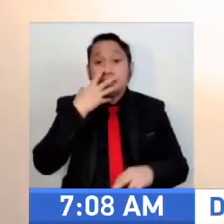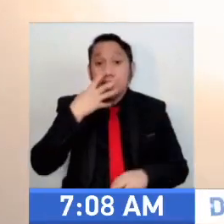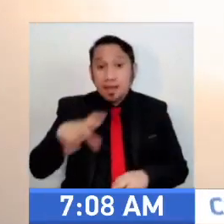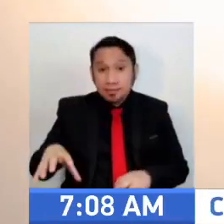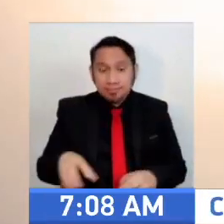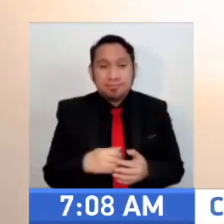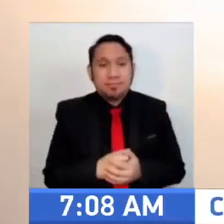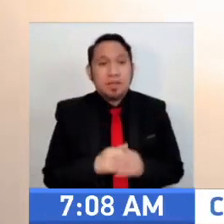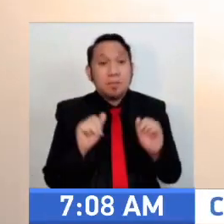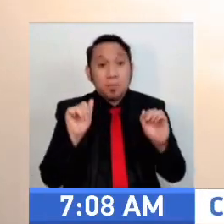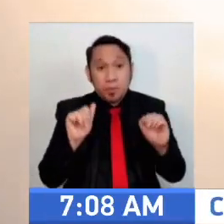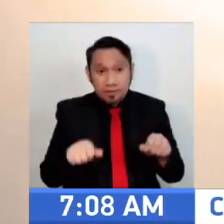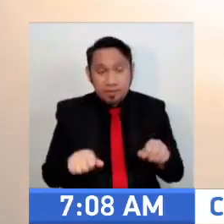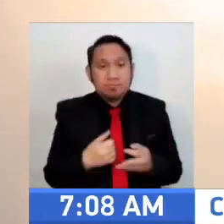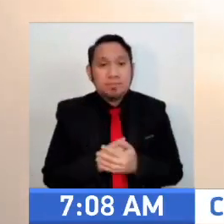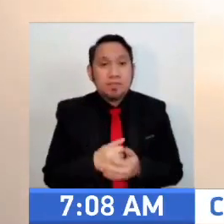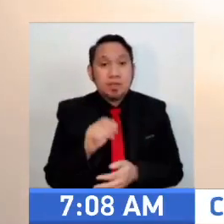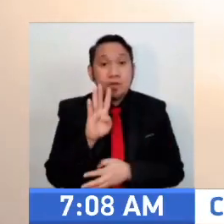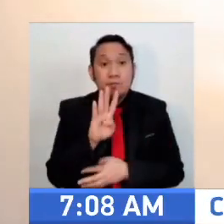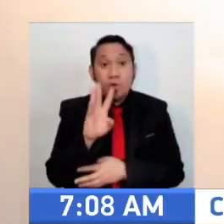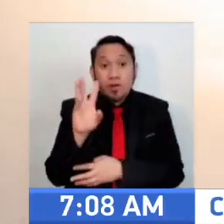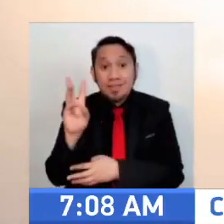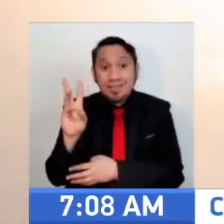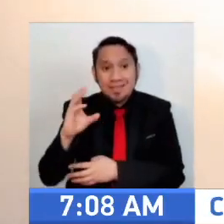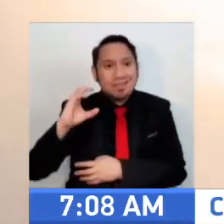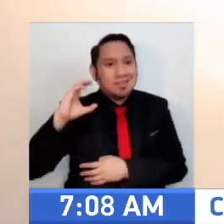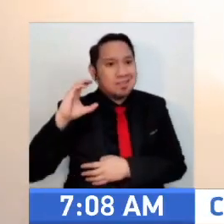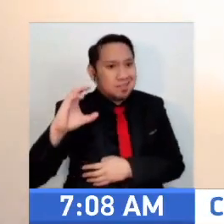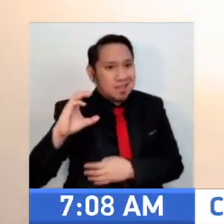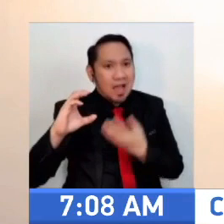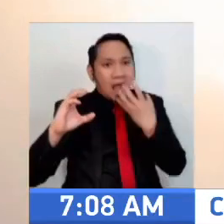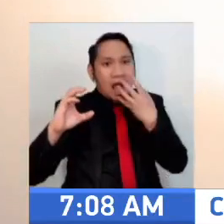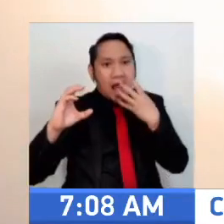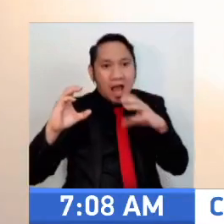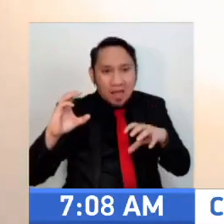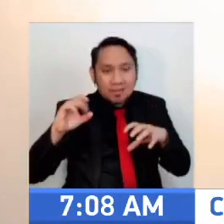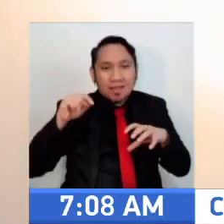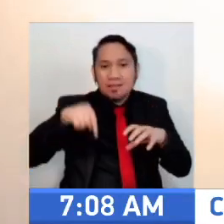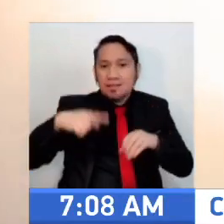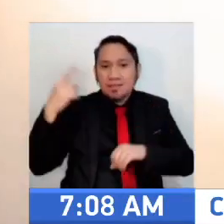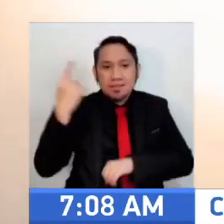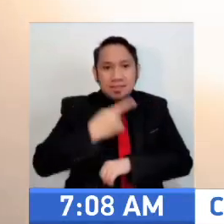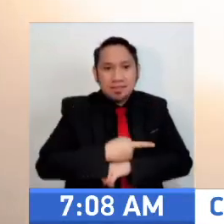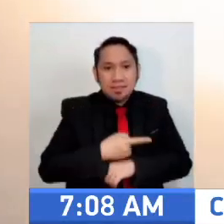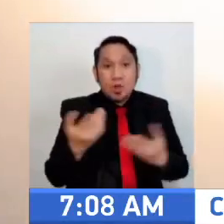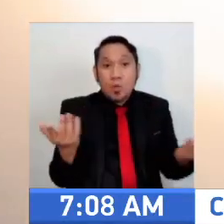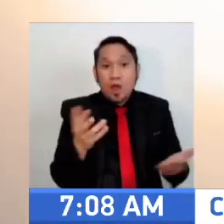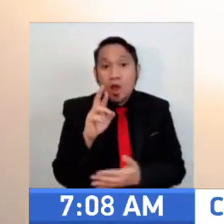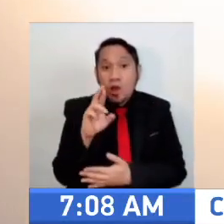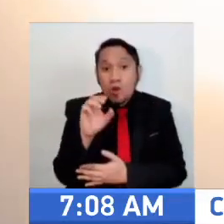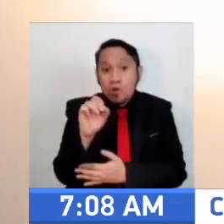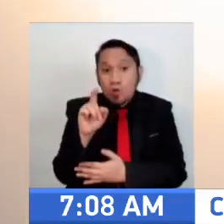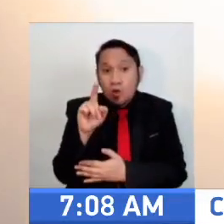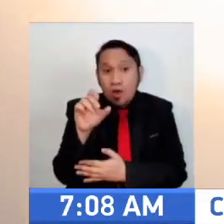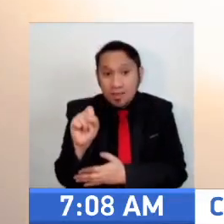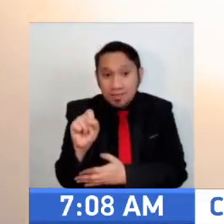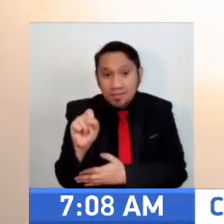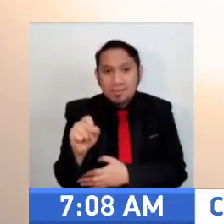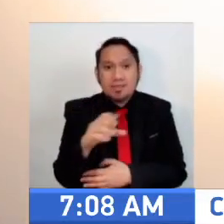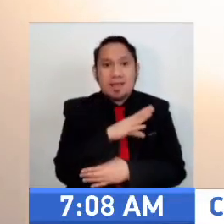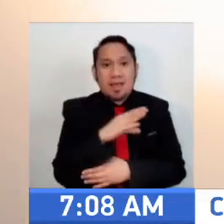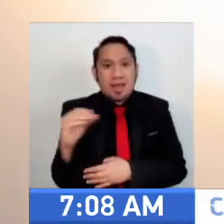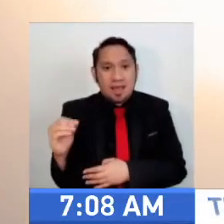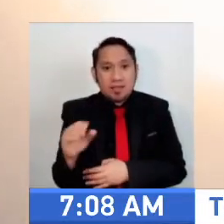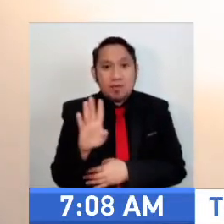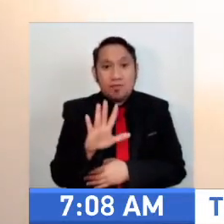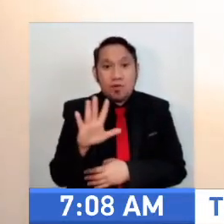umabot sa 46 degrees Celsius ang heat index ngayong araw sa Rojas, Capiz, habang 45 degrees Celsius naman sa Baler,